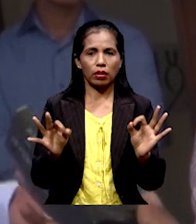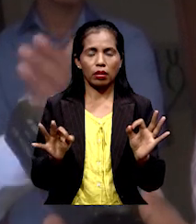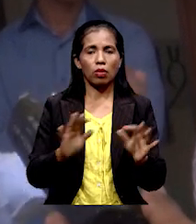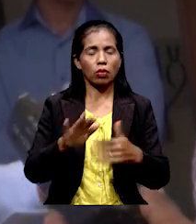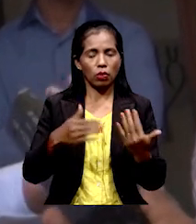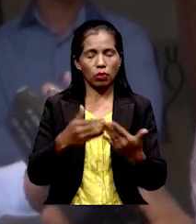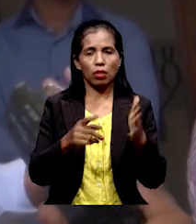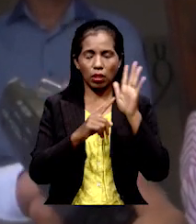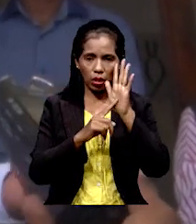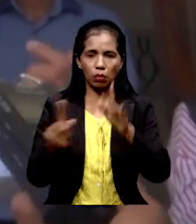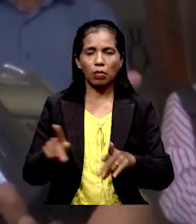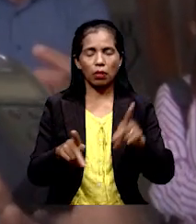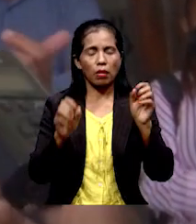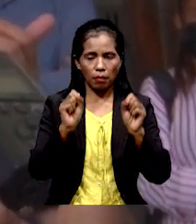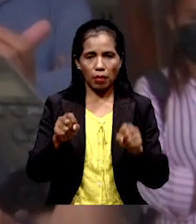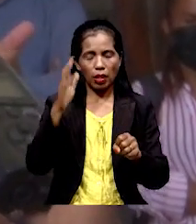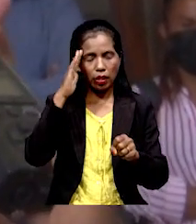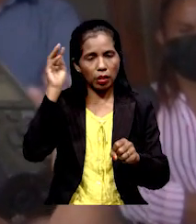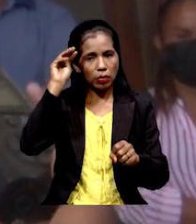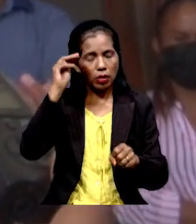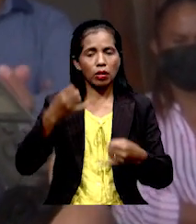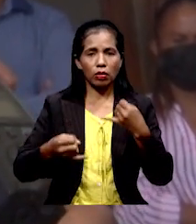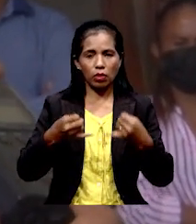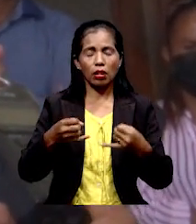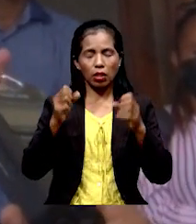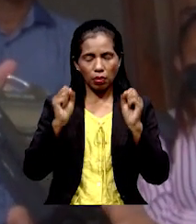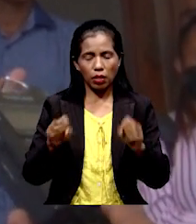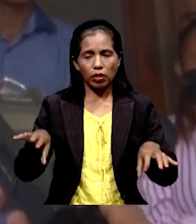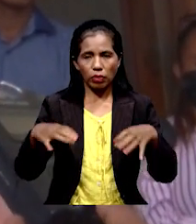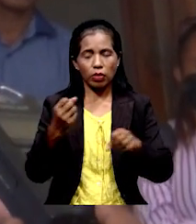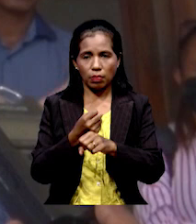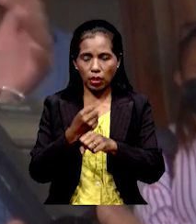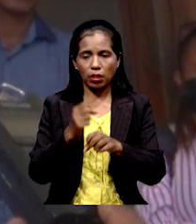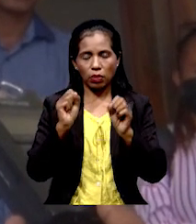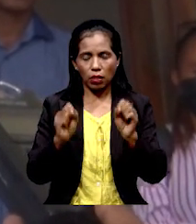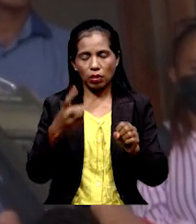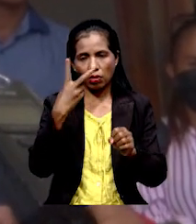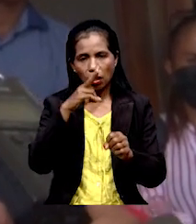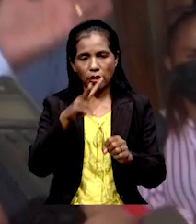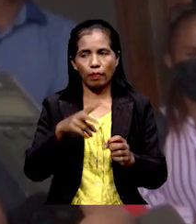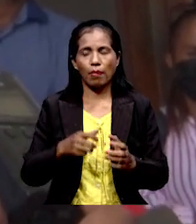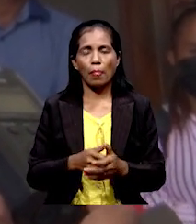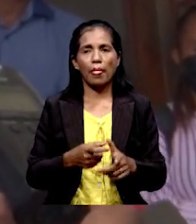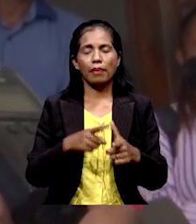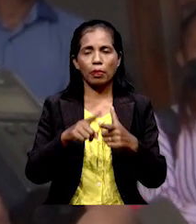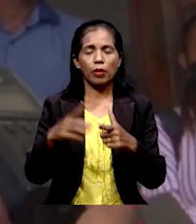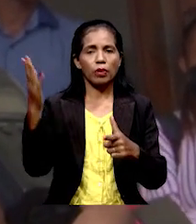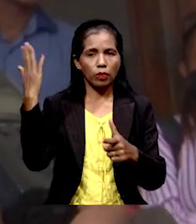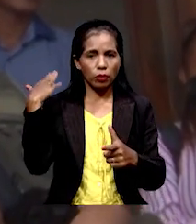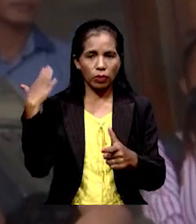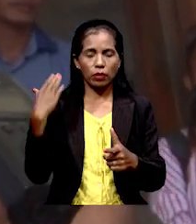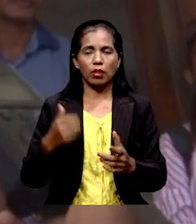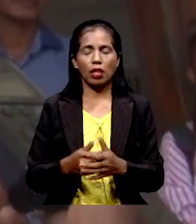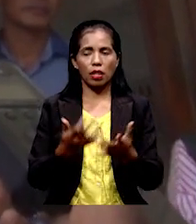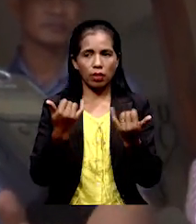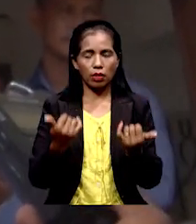kompleks ini terus persis harus habis bisa maka berarti tuh konklusi yang kedua dan ini telah mana ini kom ini sih uluk nih aneh maka aku